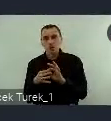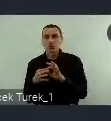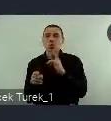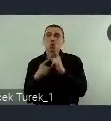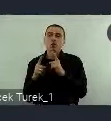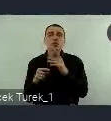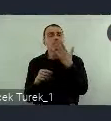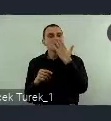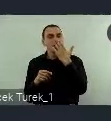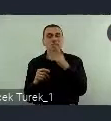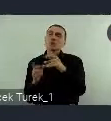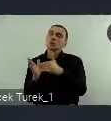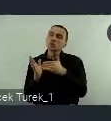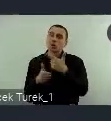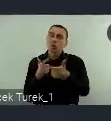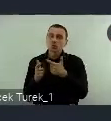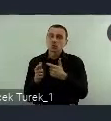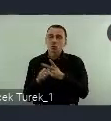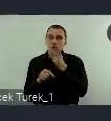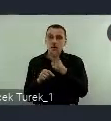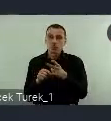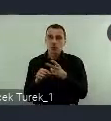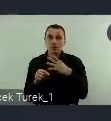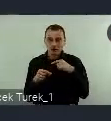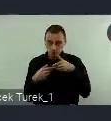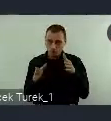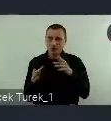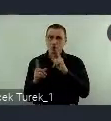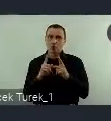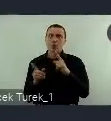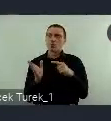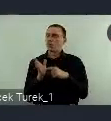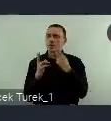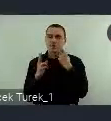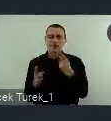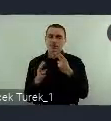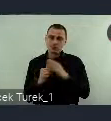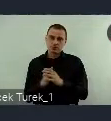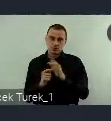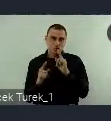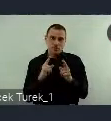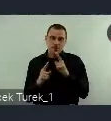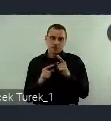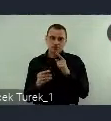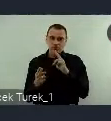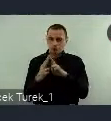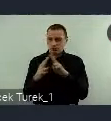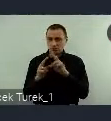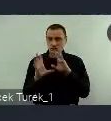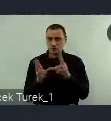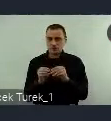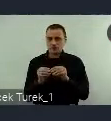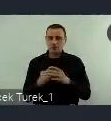jakie są twoje potrzeby dostępność owe bo jesteśmy otwarci na i zapewnianie to jest bardzo ważne żeby je żeby takie rzeczy robić żeby to promowej